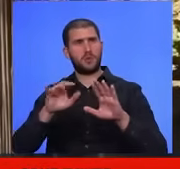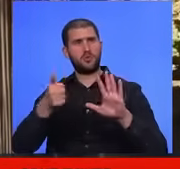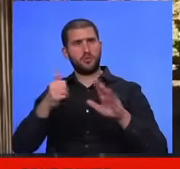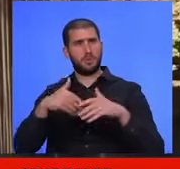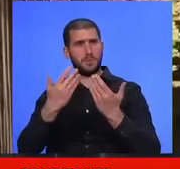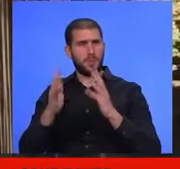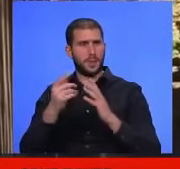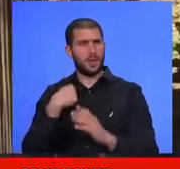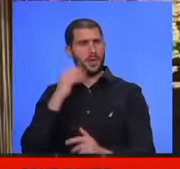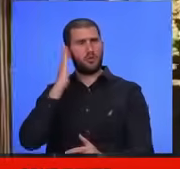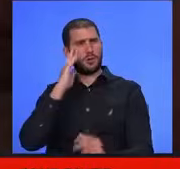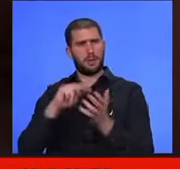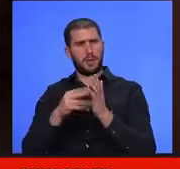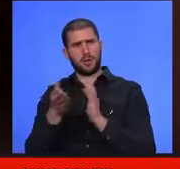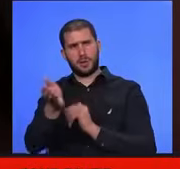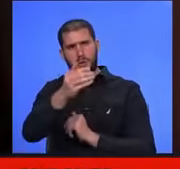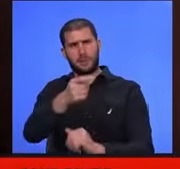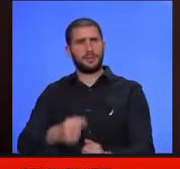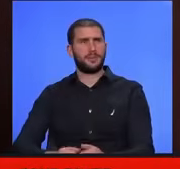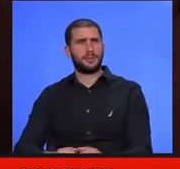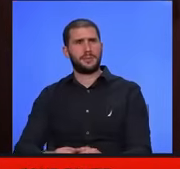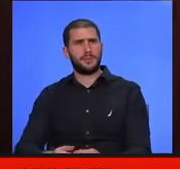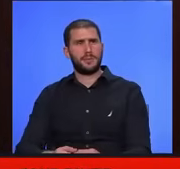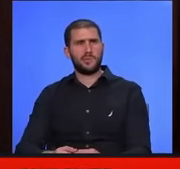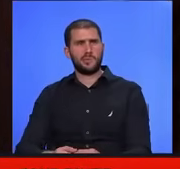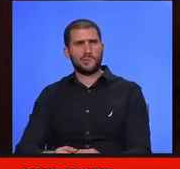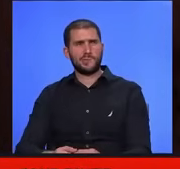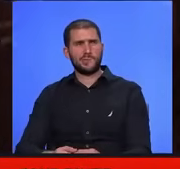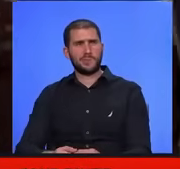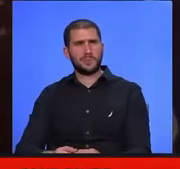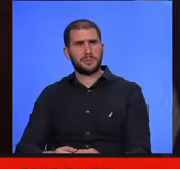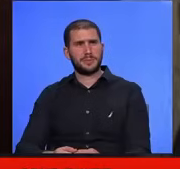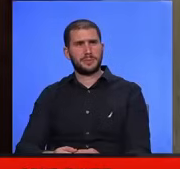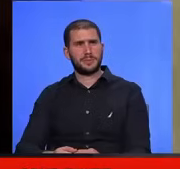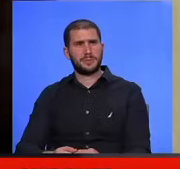เช้าวันที่7ประมาณ6 โมงเช้าผมนอนอยู่ในห้องนั่น